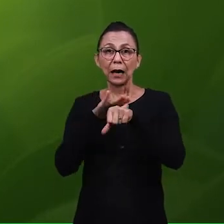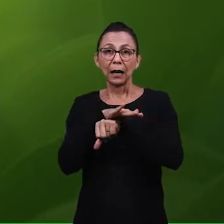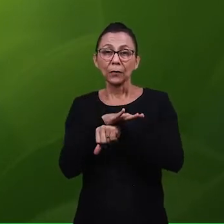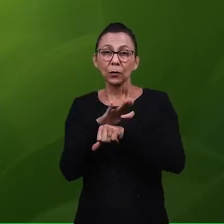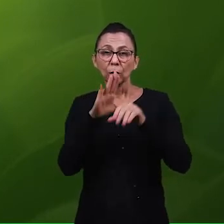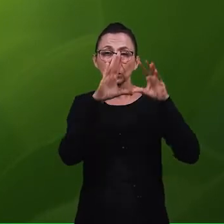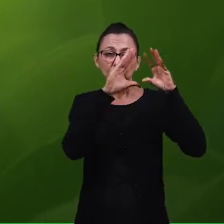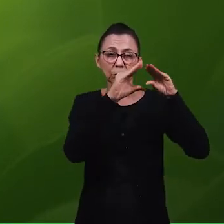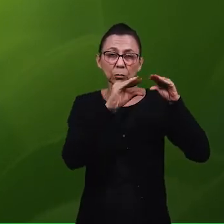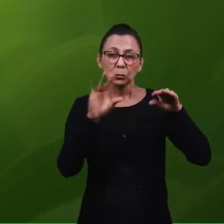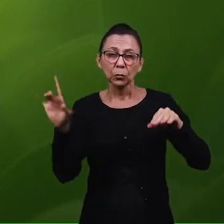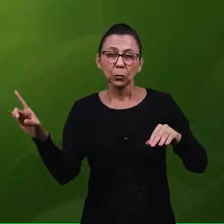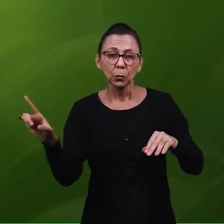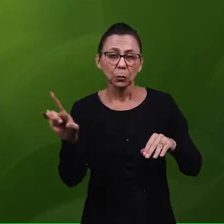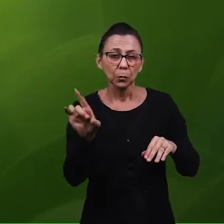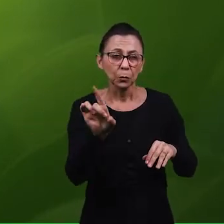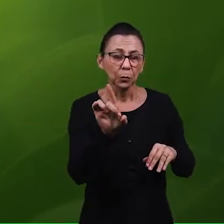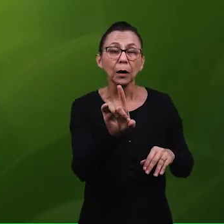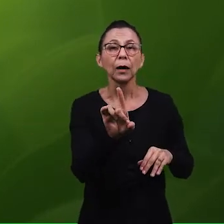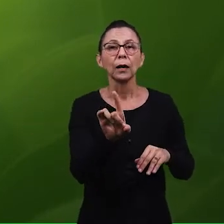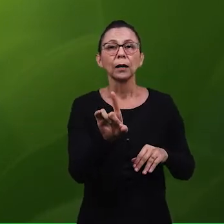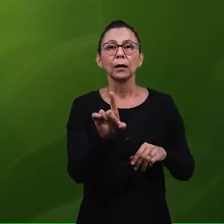C'est intéressant que